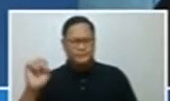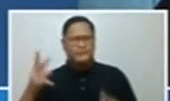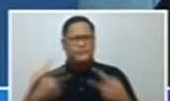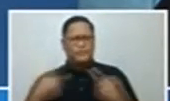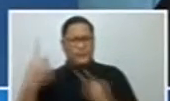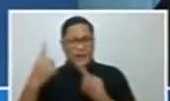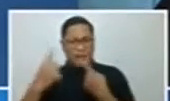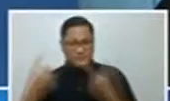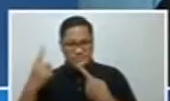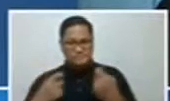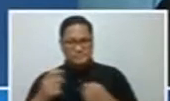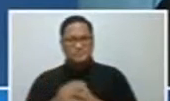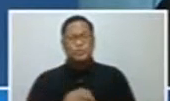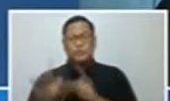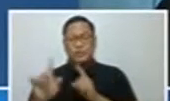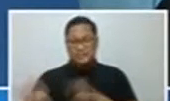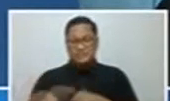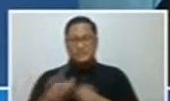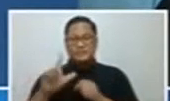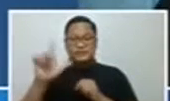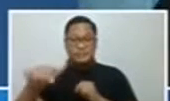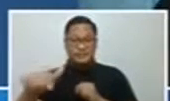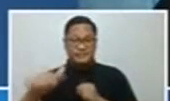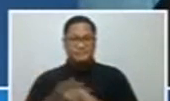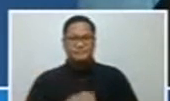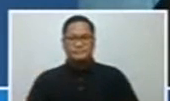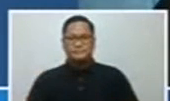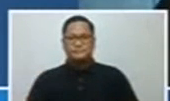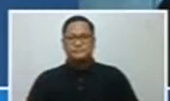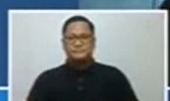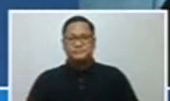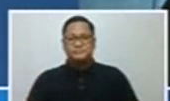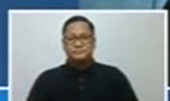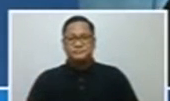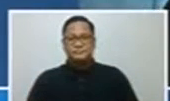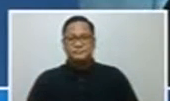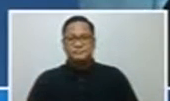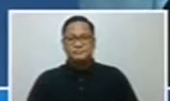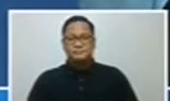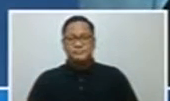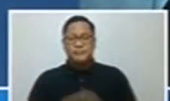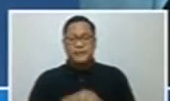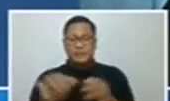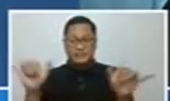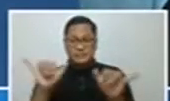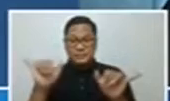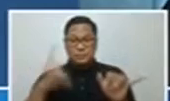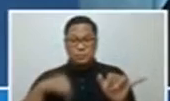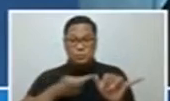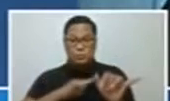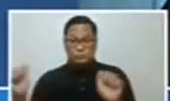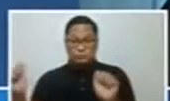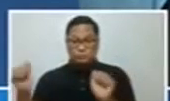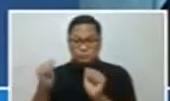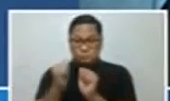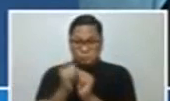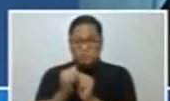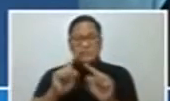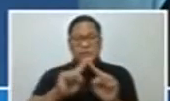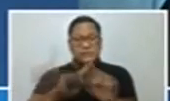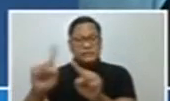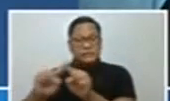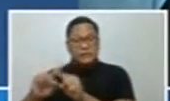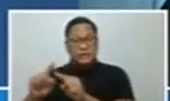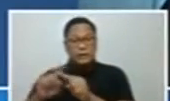ngayong nahaharap ang bansa sa banta ng COVID-19. Anya, malaki ang maitutulong ng benepisyong ibibigay ng pamahalaan para sa